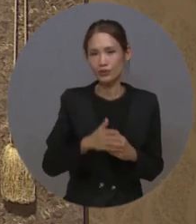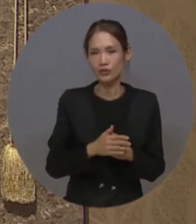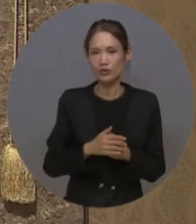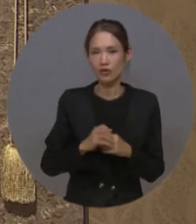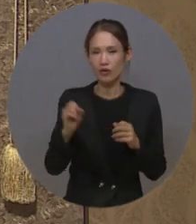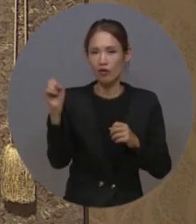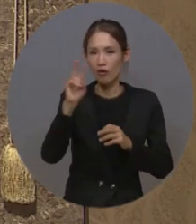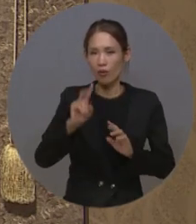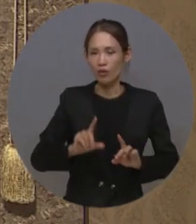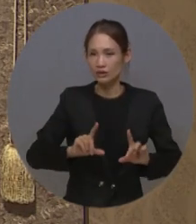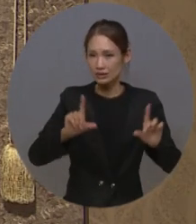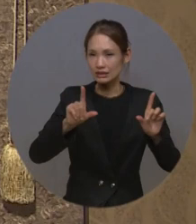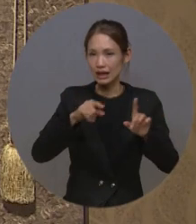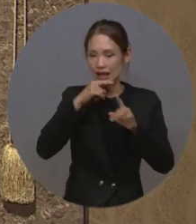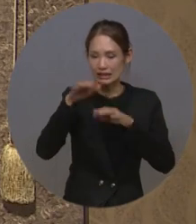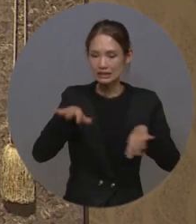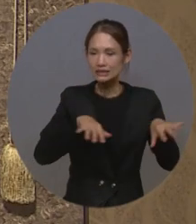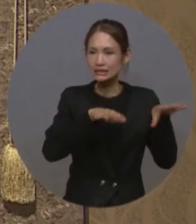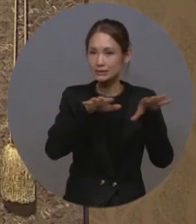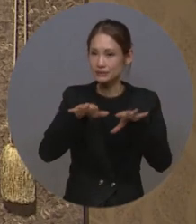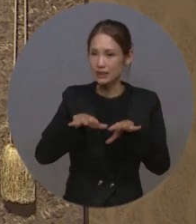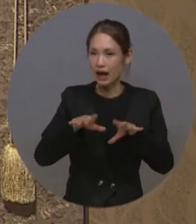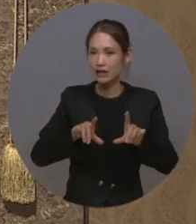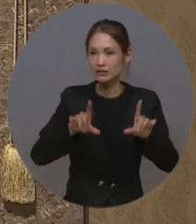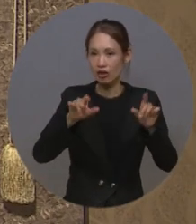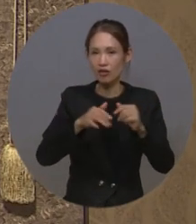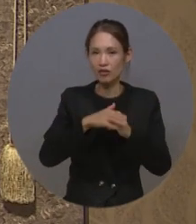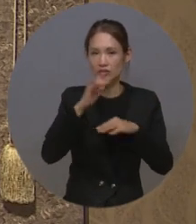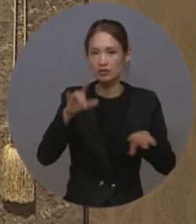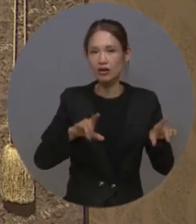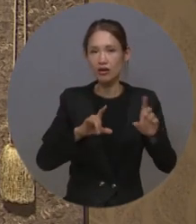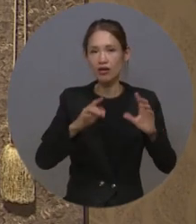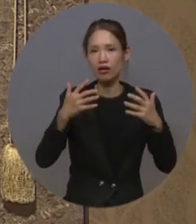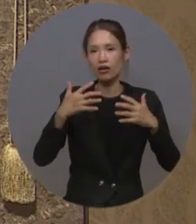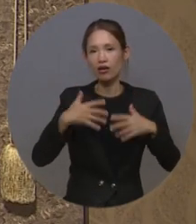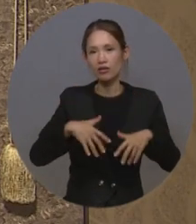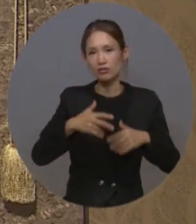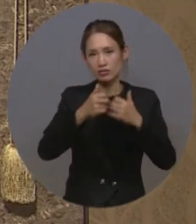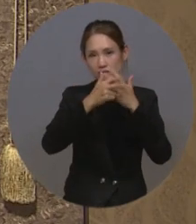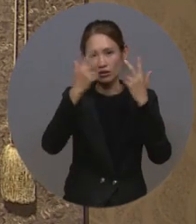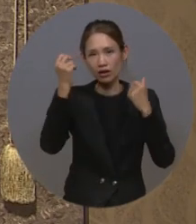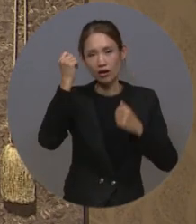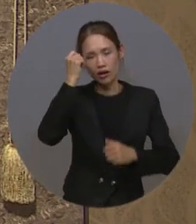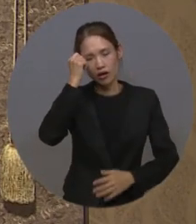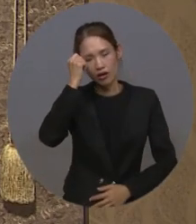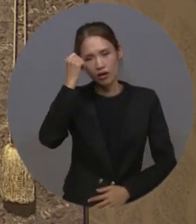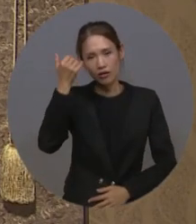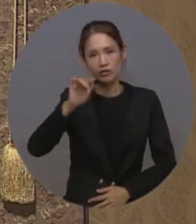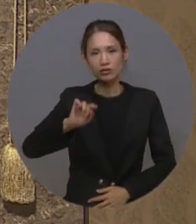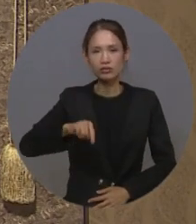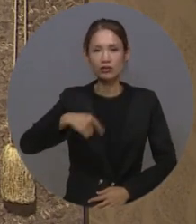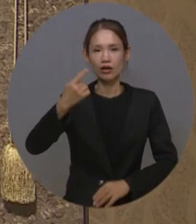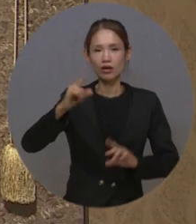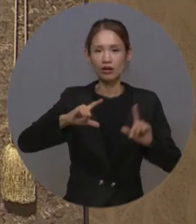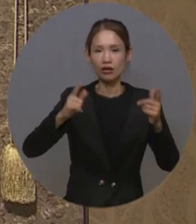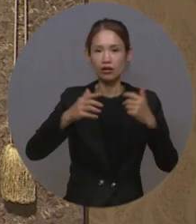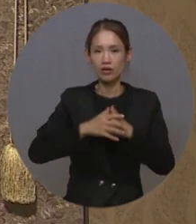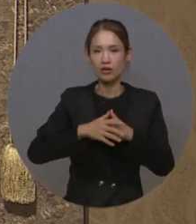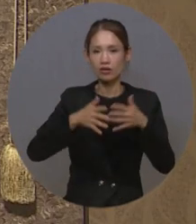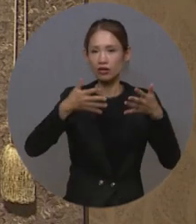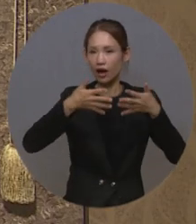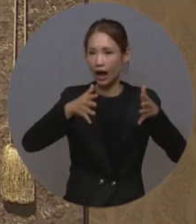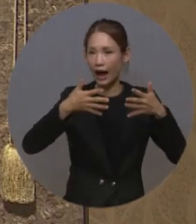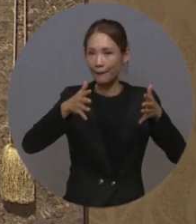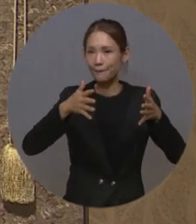날 김장철이었어요. 김장하고 온 날 되게 피곤하다고 하면서 잠을 잤는데 다음 날 집안